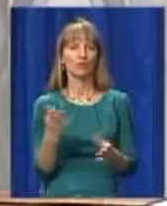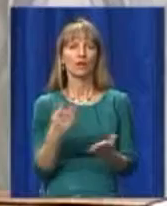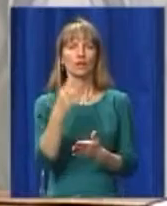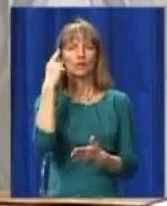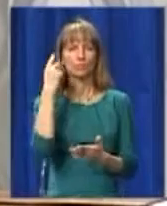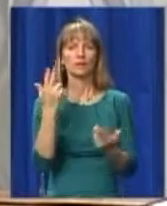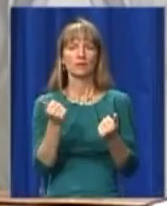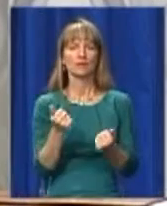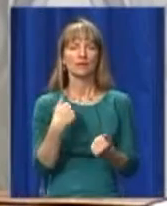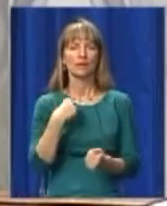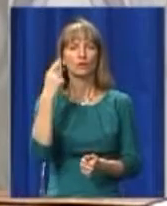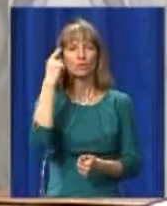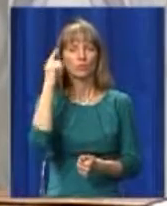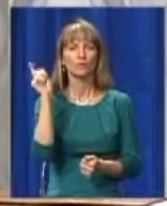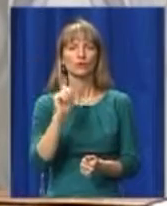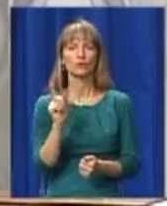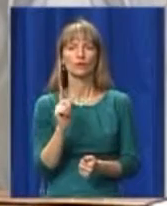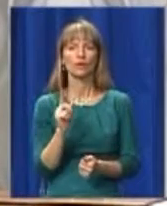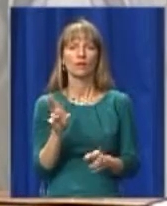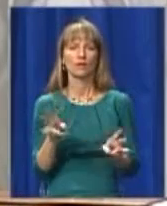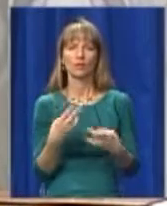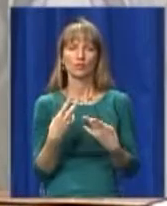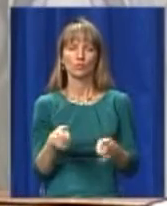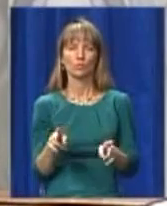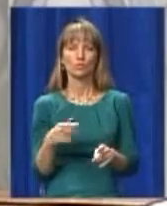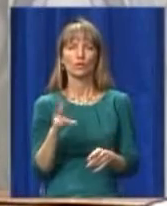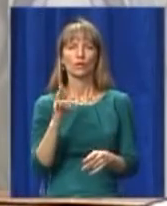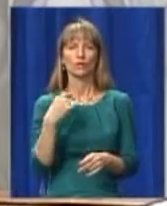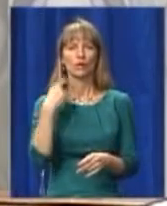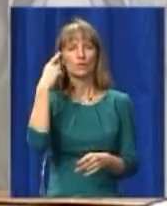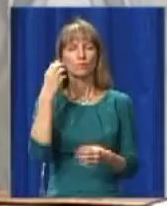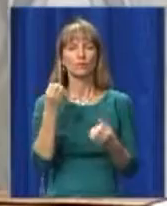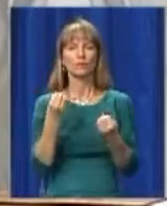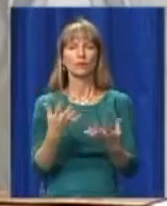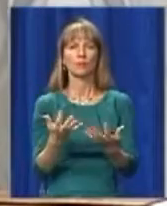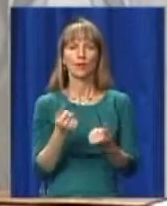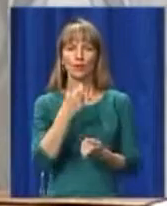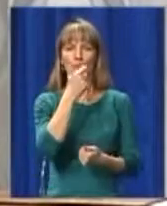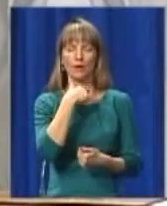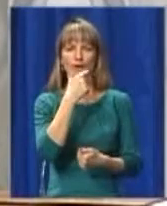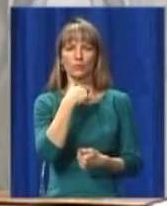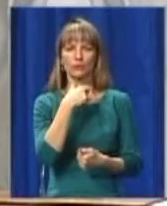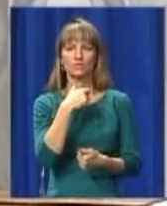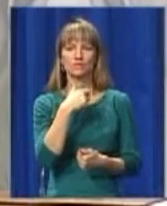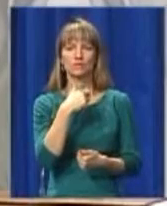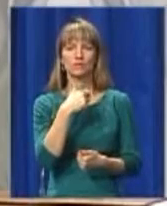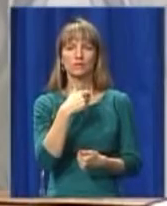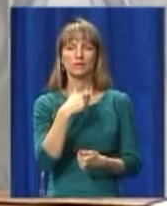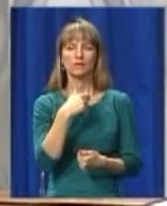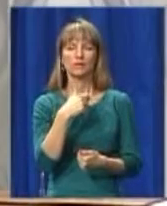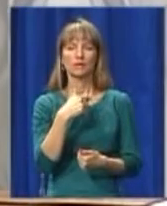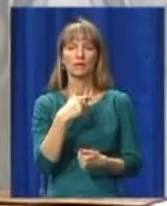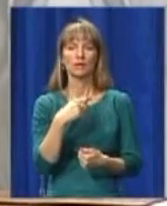думаєш? Да. Мені кажеться, ну, да, дійсно, не можна, але я вдома беру просто достаю морожене, ну, розбираю